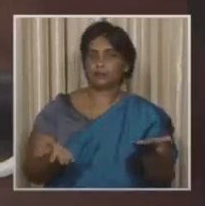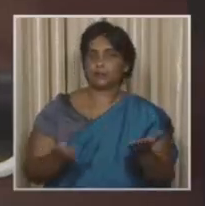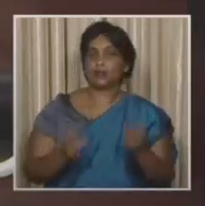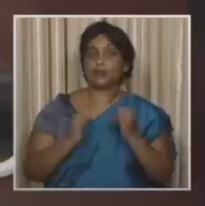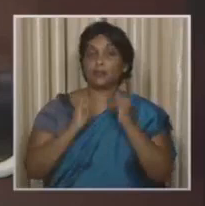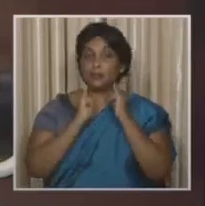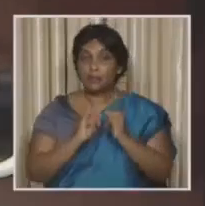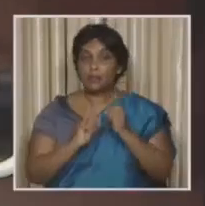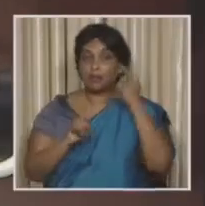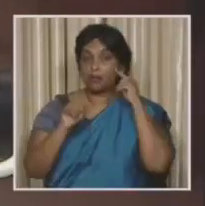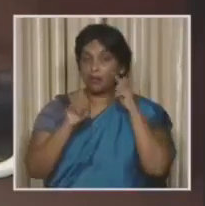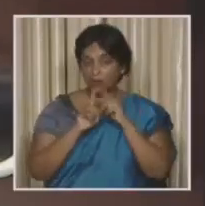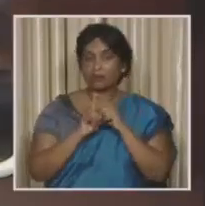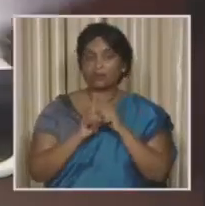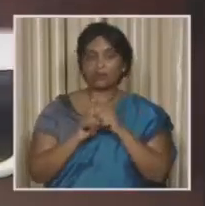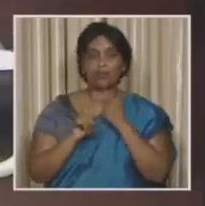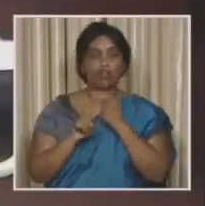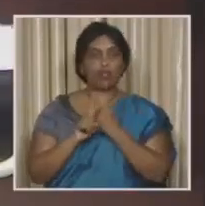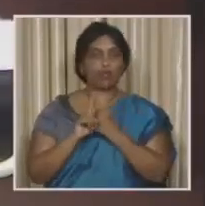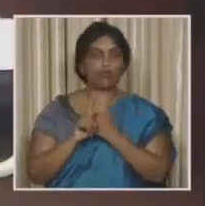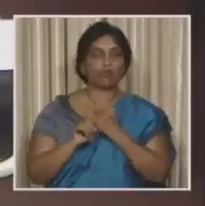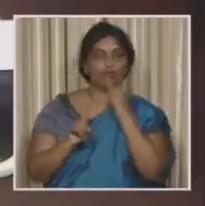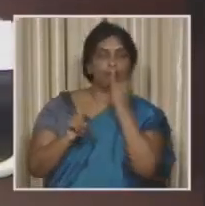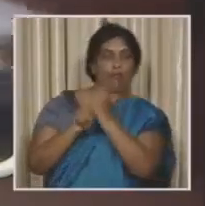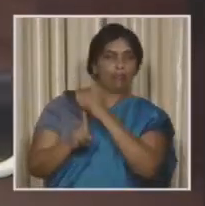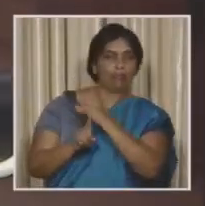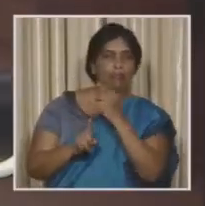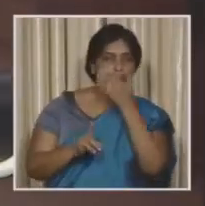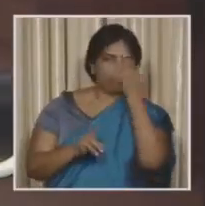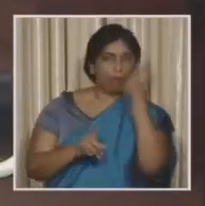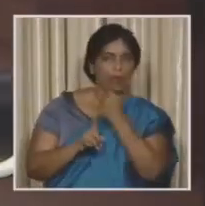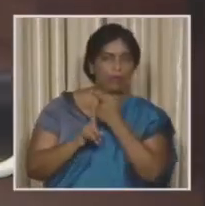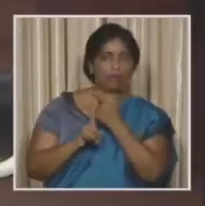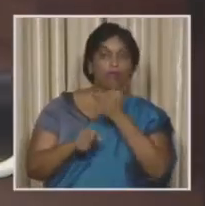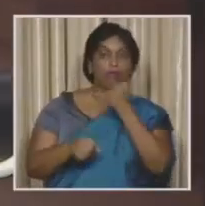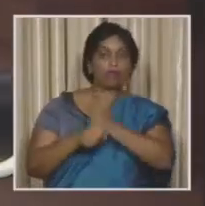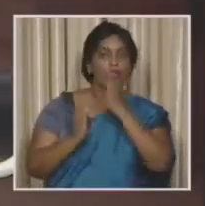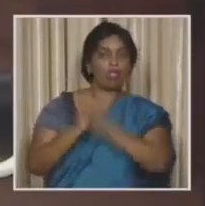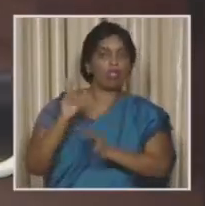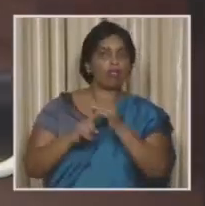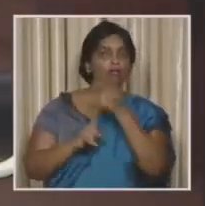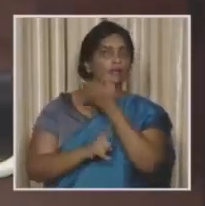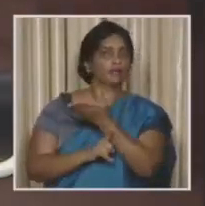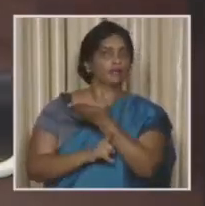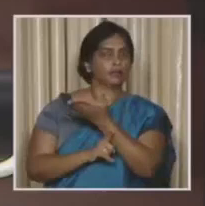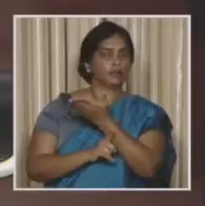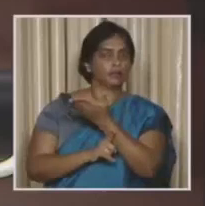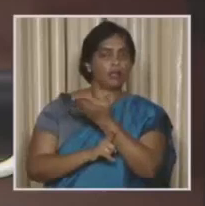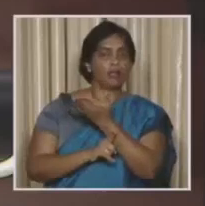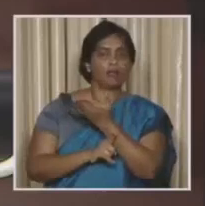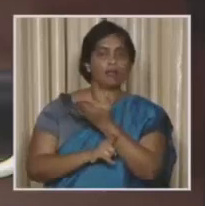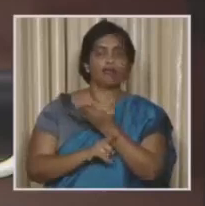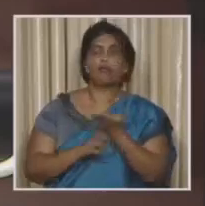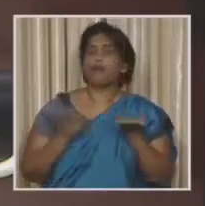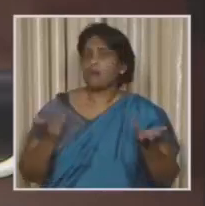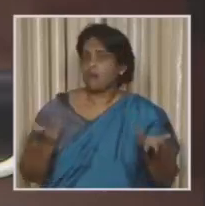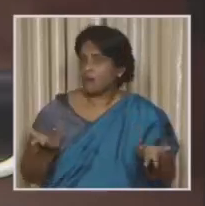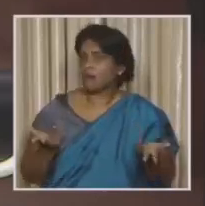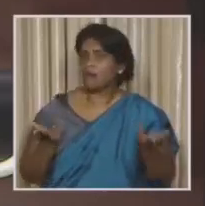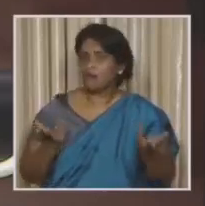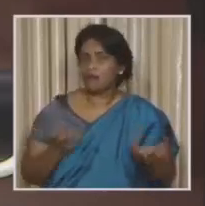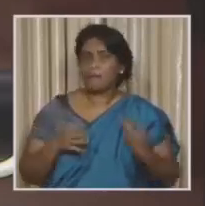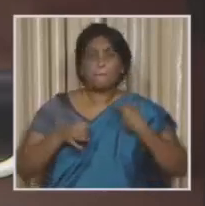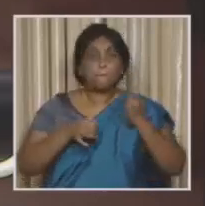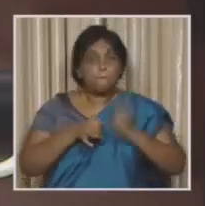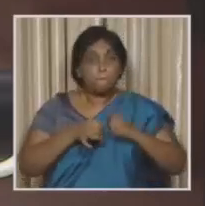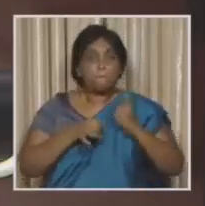අපරාධ පිළිබඳ චෝදනාවක් එල්ලන පිල්ලයන්ට මම දන්නේ චෝදනාව. හැබැයි ඌ ආණ්ඩුවේ රාජ්‍ය අමාත්‍යවරේ. දෙකෝ කාගෙන්ද මේ